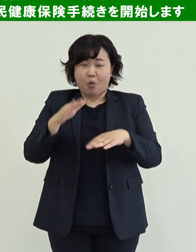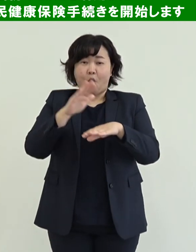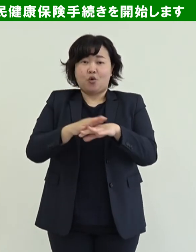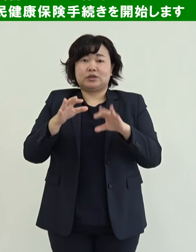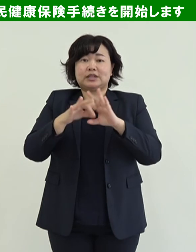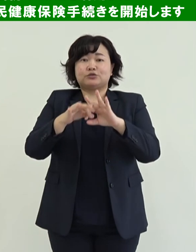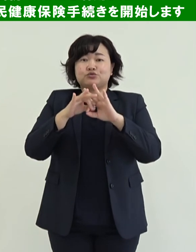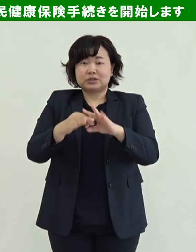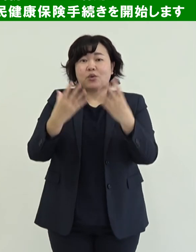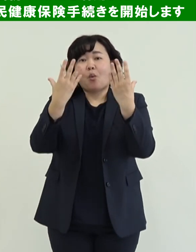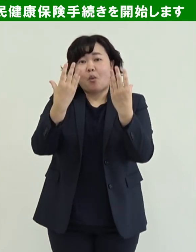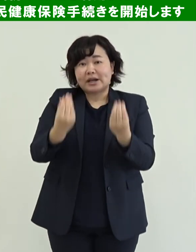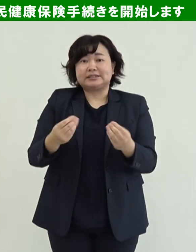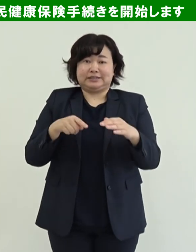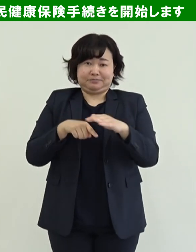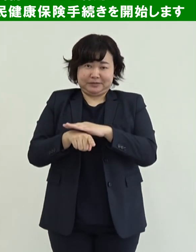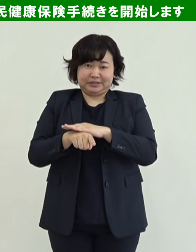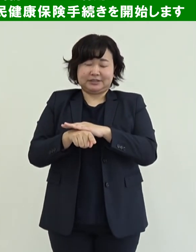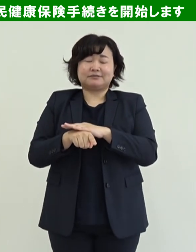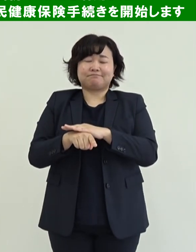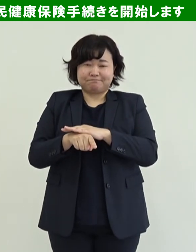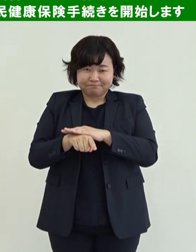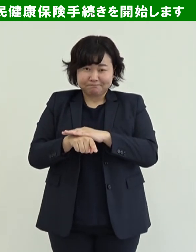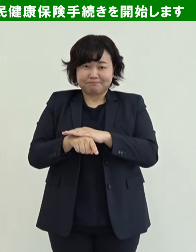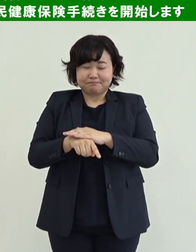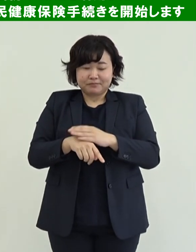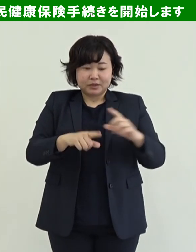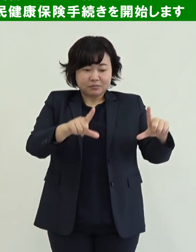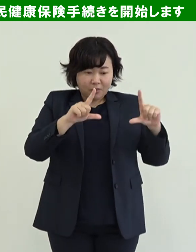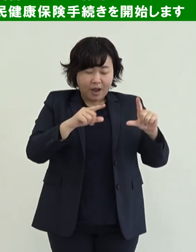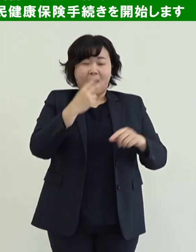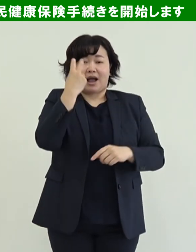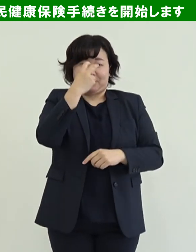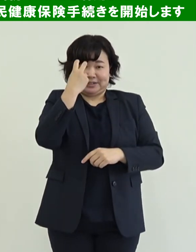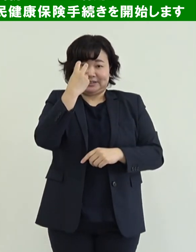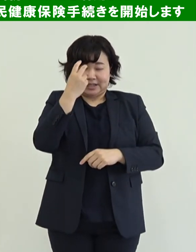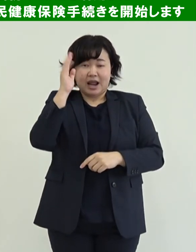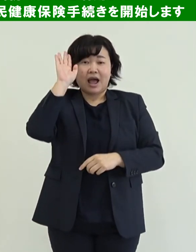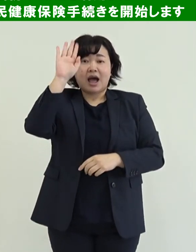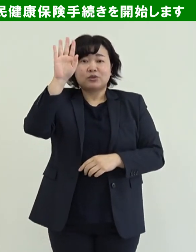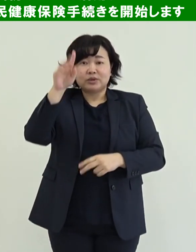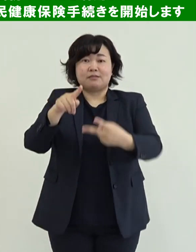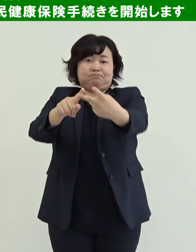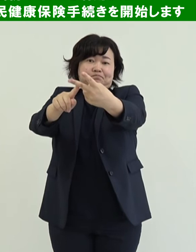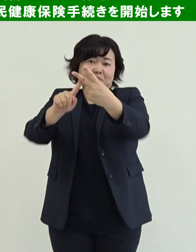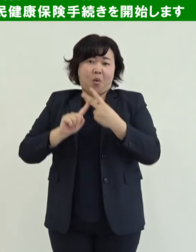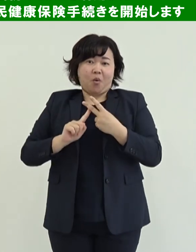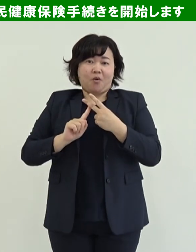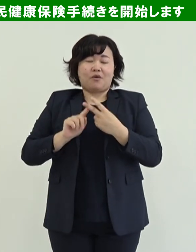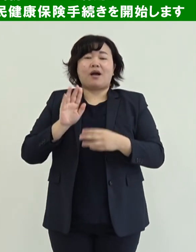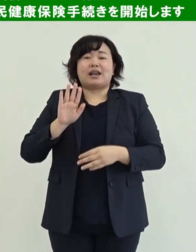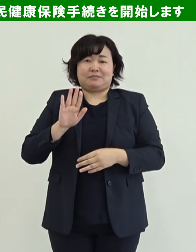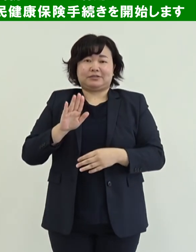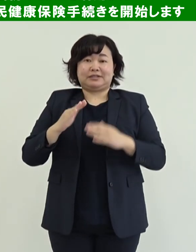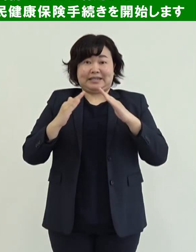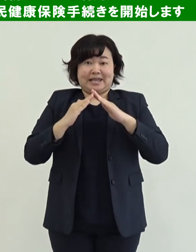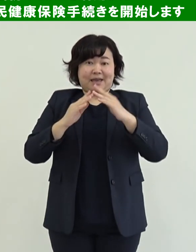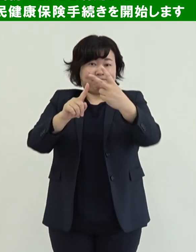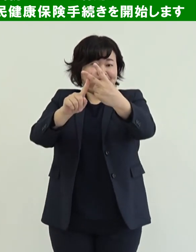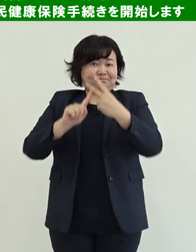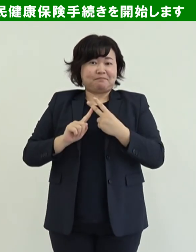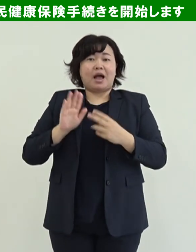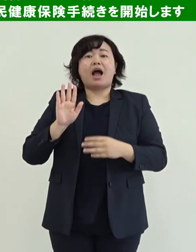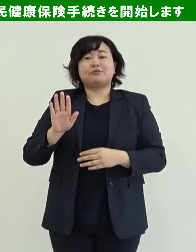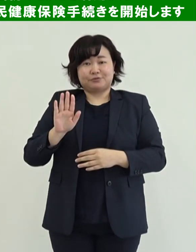合図になりますこちらを五感に空にいただきますと後日こちらから発行物とを送りご自宅の方に多くにさせて